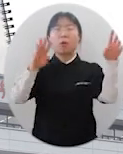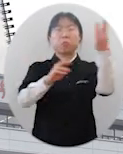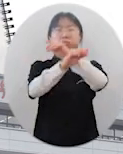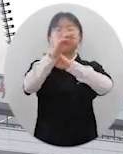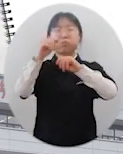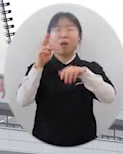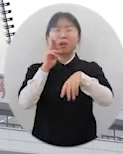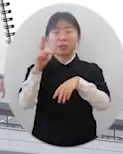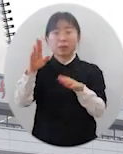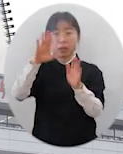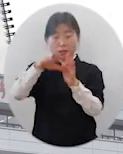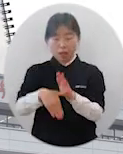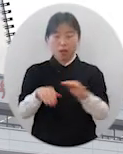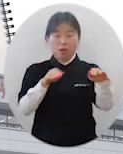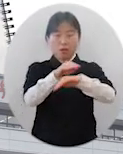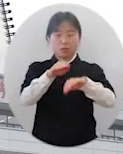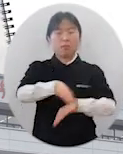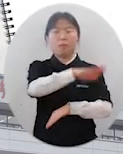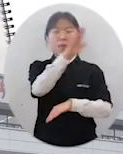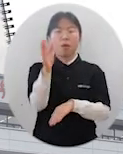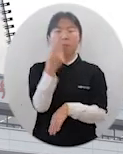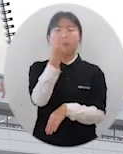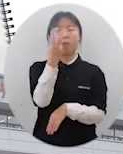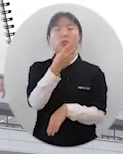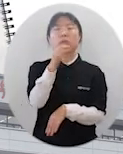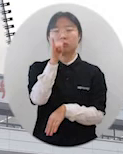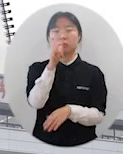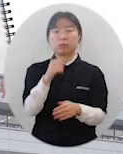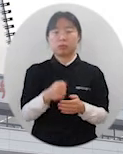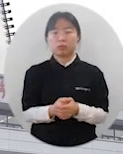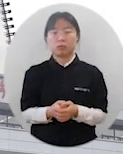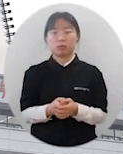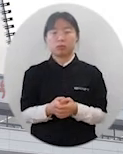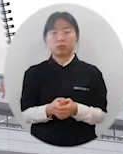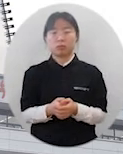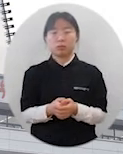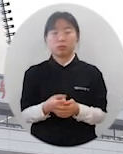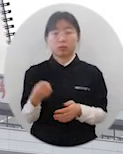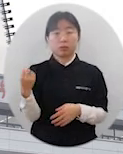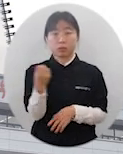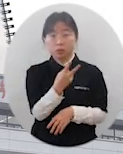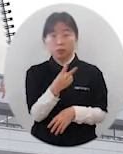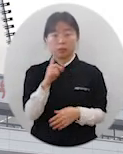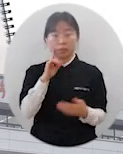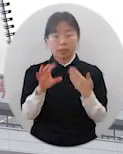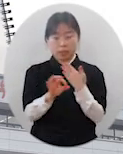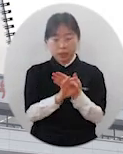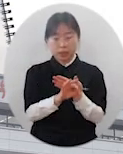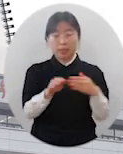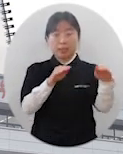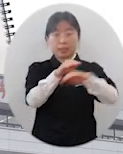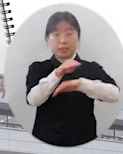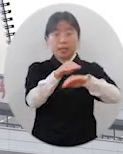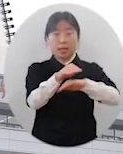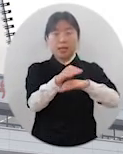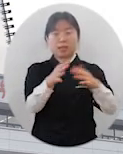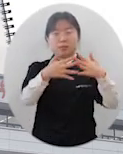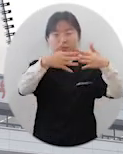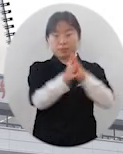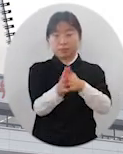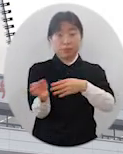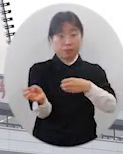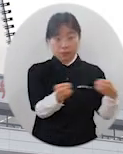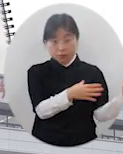조치 발령일이라면 유예 없이 모두 단속 대상이 됩니다. 더불어 조기 폐차를 하는 경우 예산을 지원하고